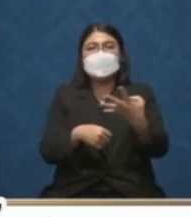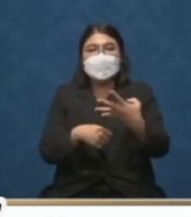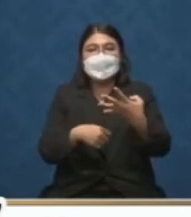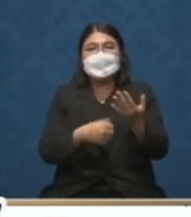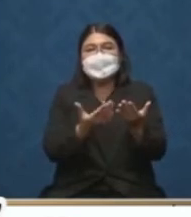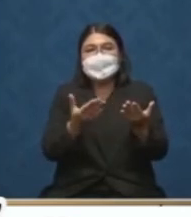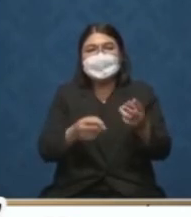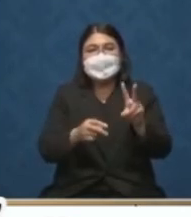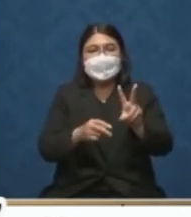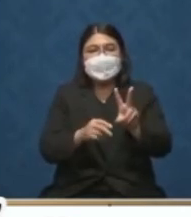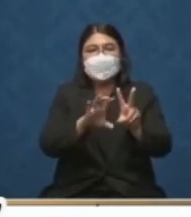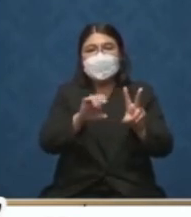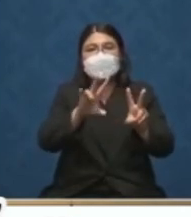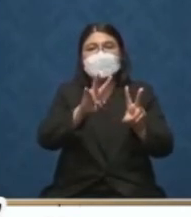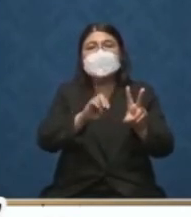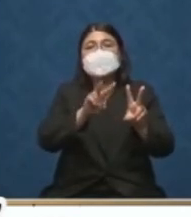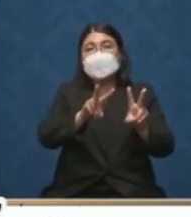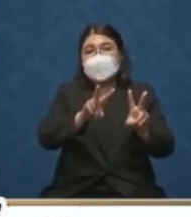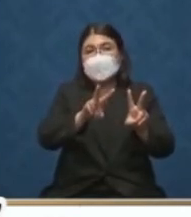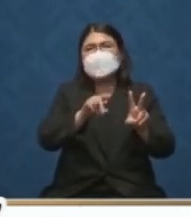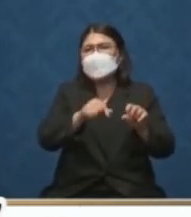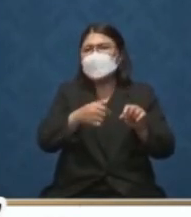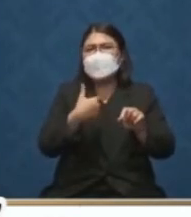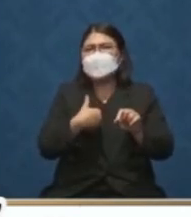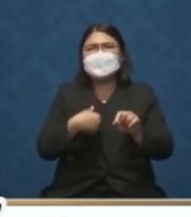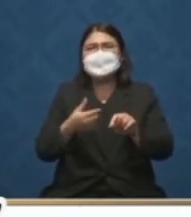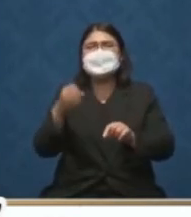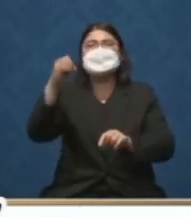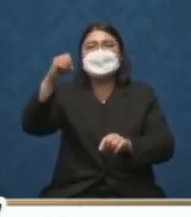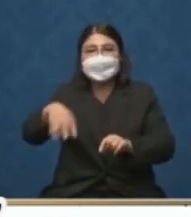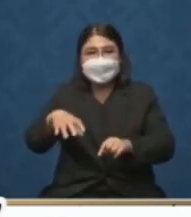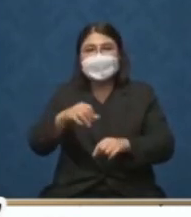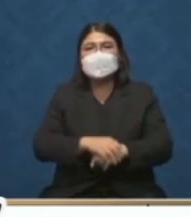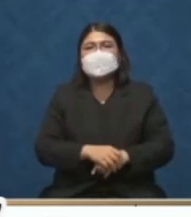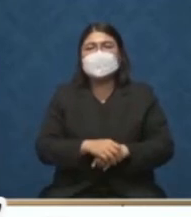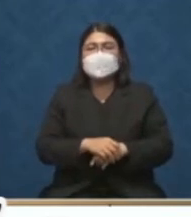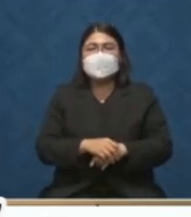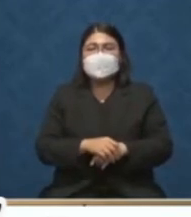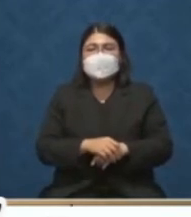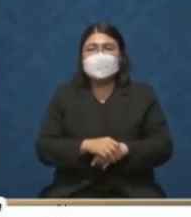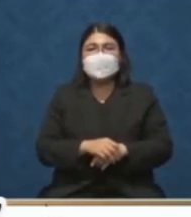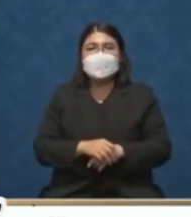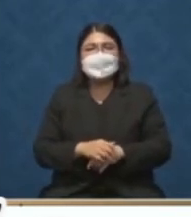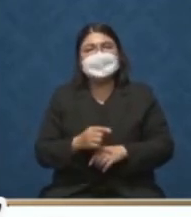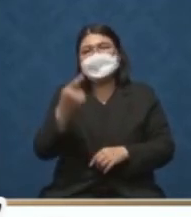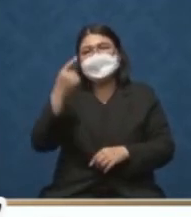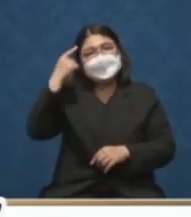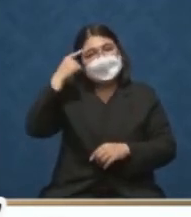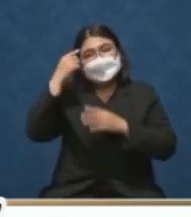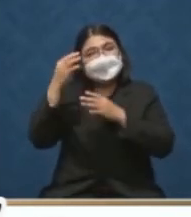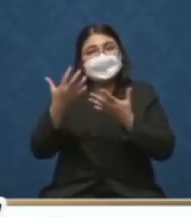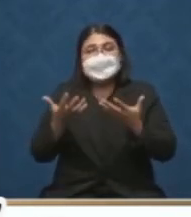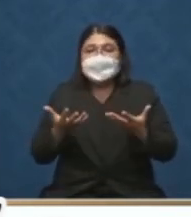ฝันและครั้งสุดท้ายที่เพิ่งผ่านสภาไปเนี่ยทั้ง4ฉบับการแก้ไขมาตร